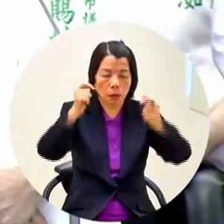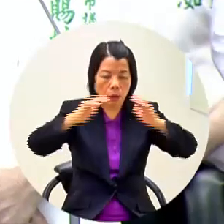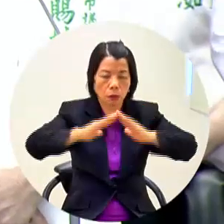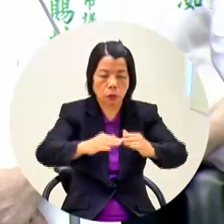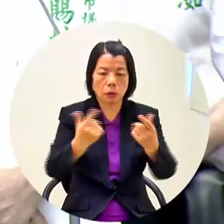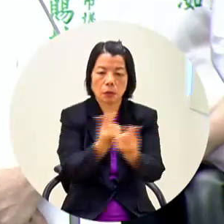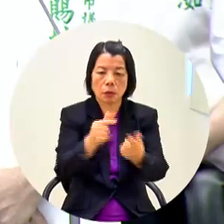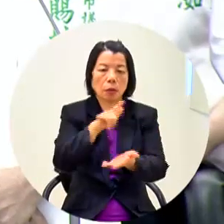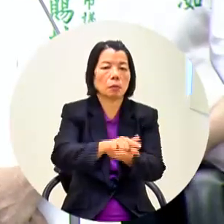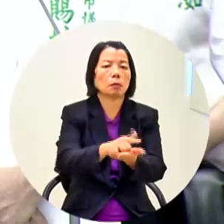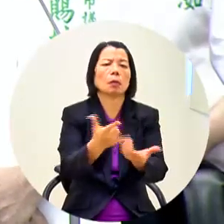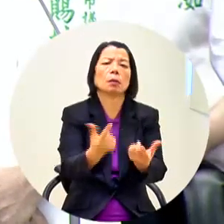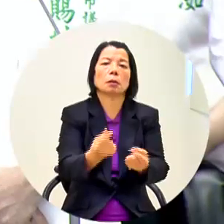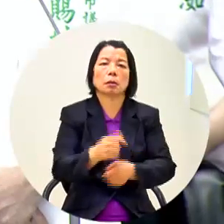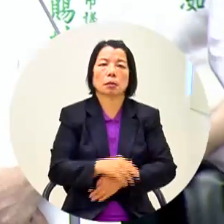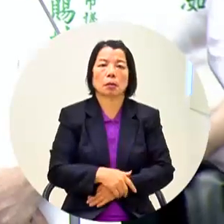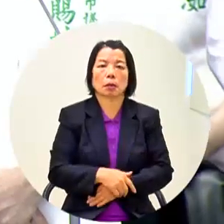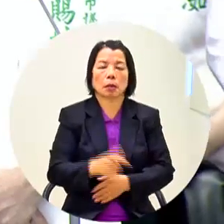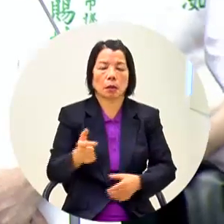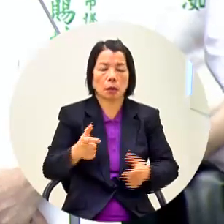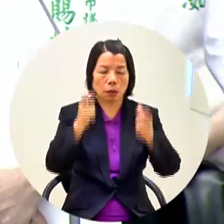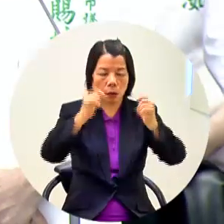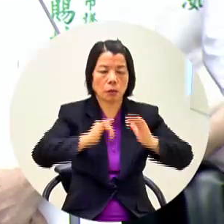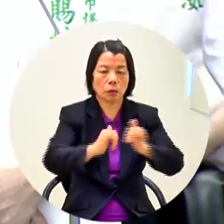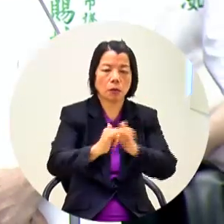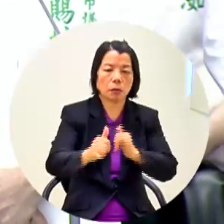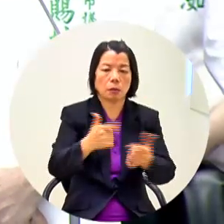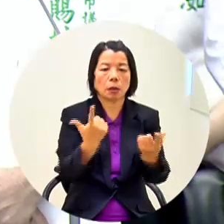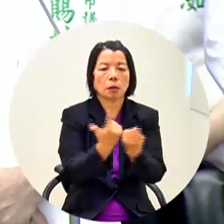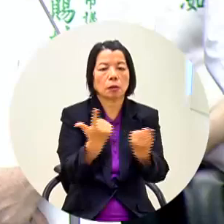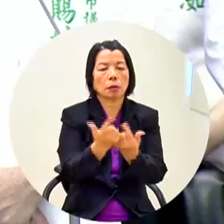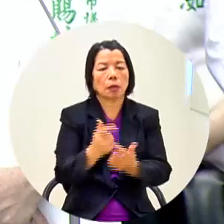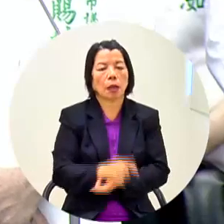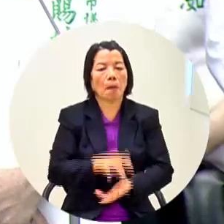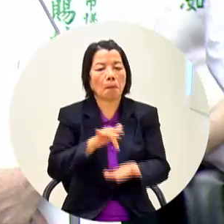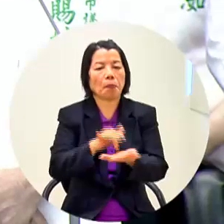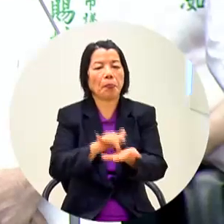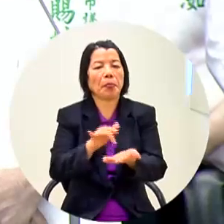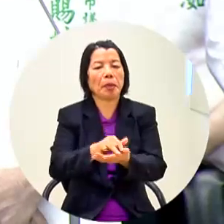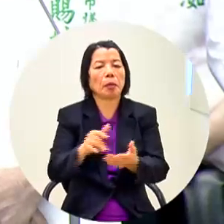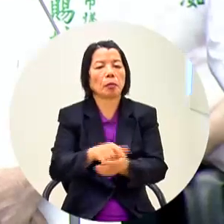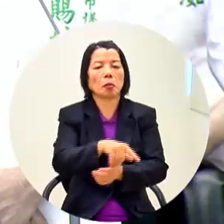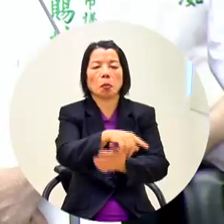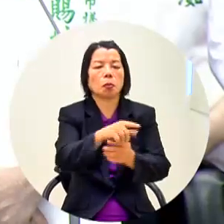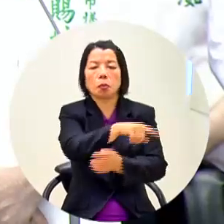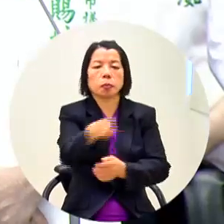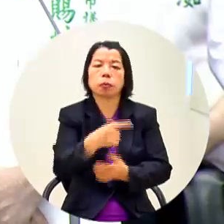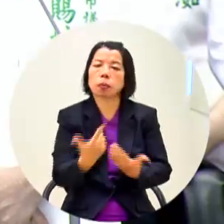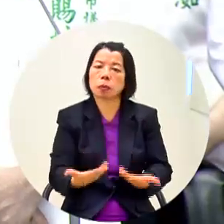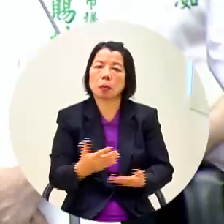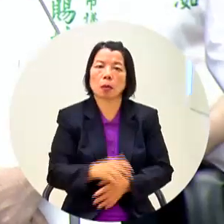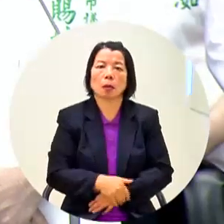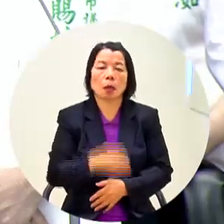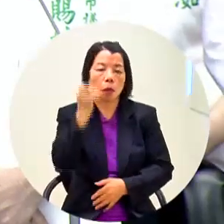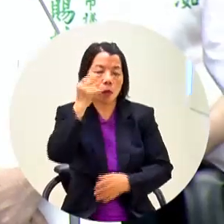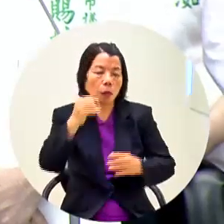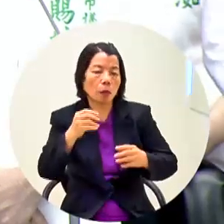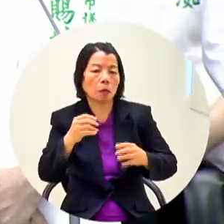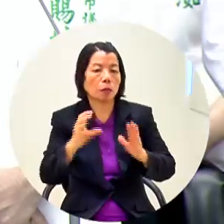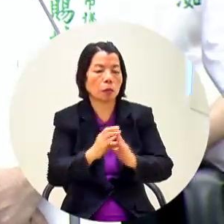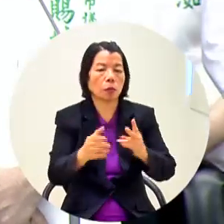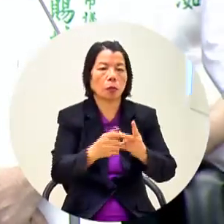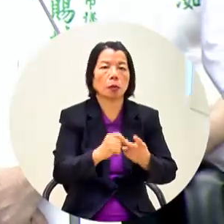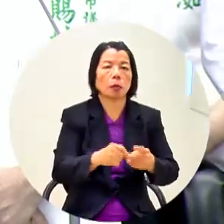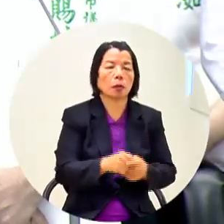汉啊，你把高雄市民大家都当作北斗了，但是你的经发局，你的观光局却劝大